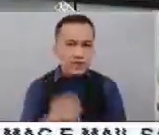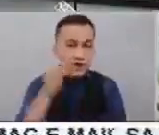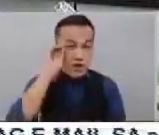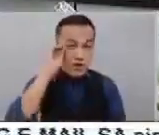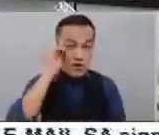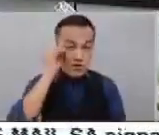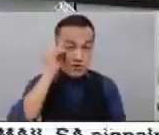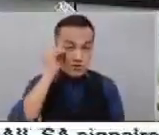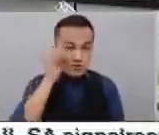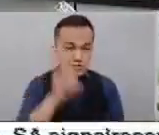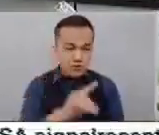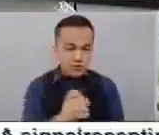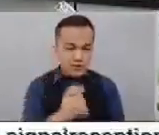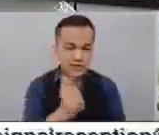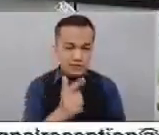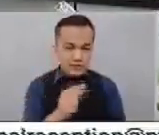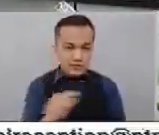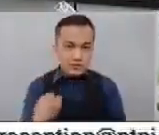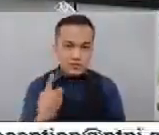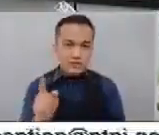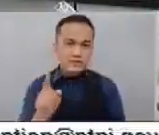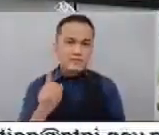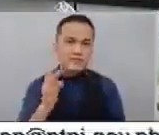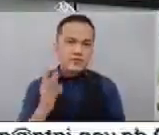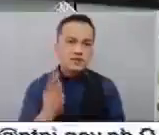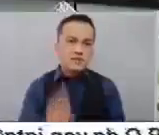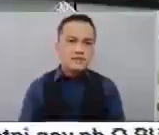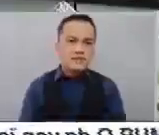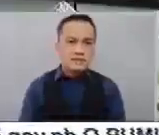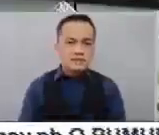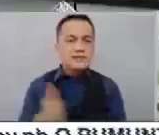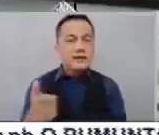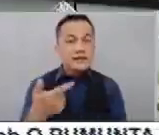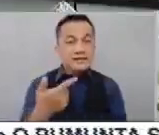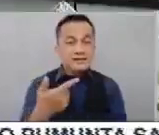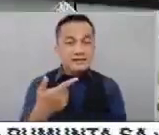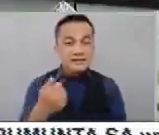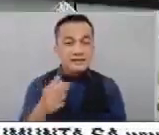mga bagyo at pati na rin yung panahon ng tag-ulan ngayon.